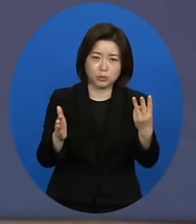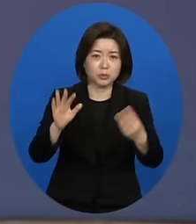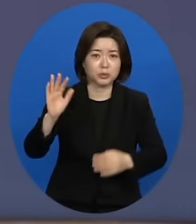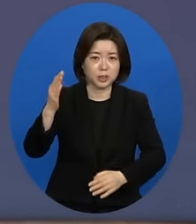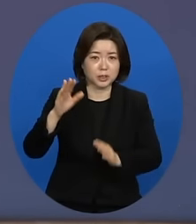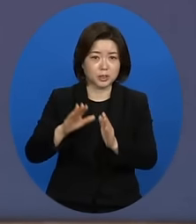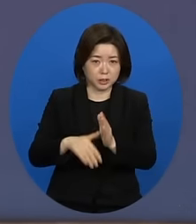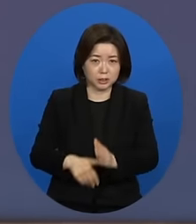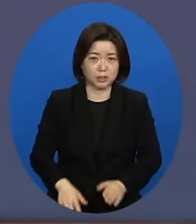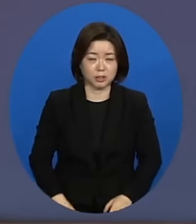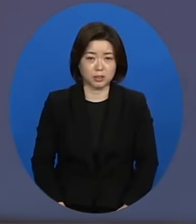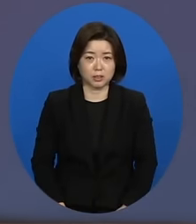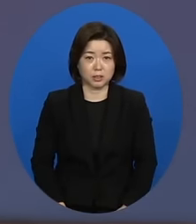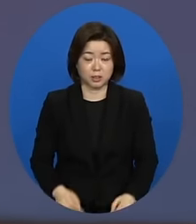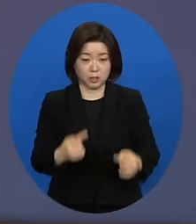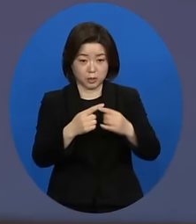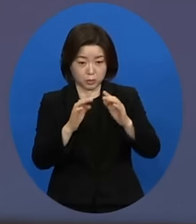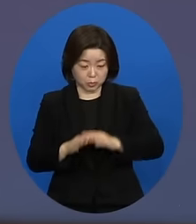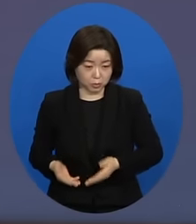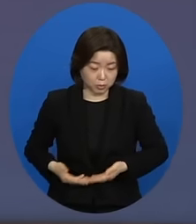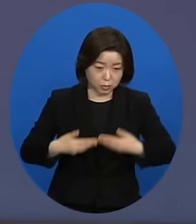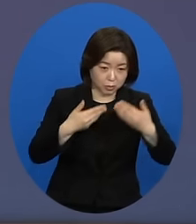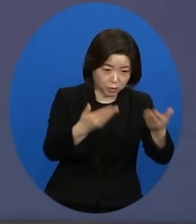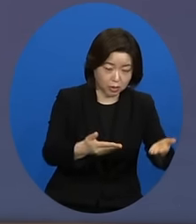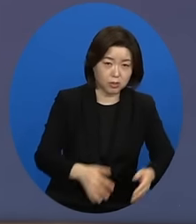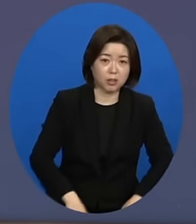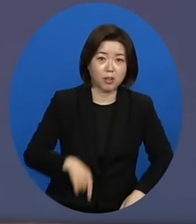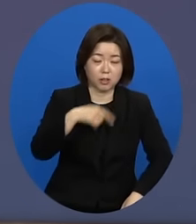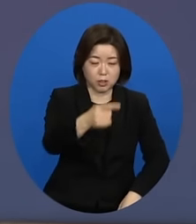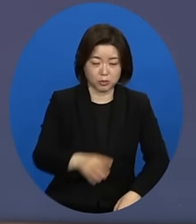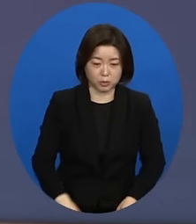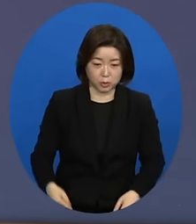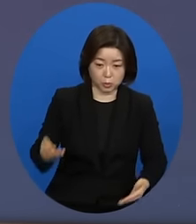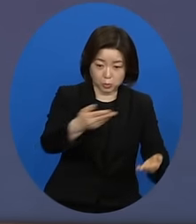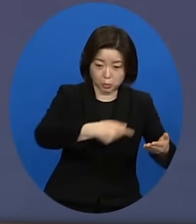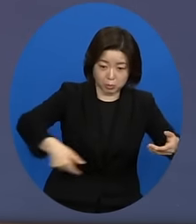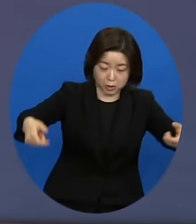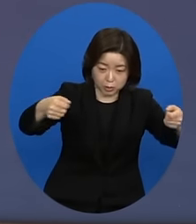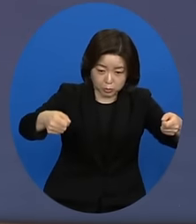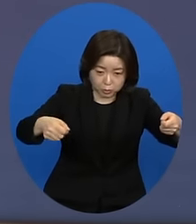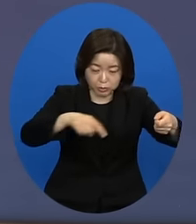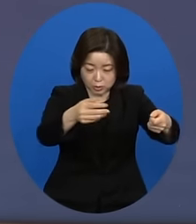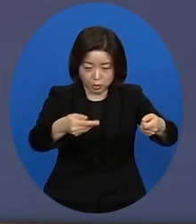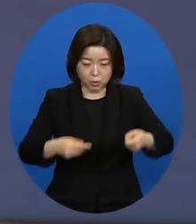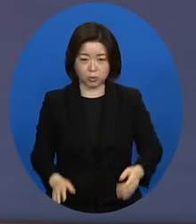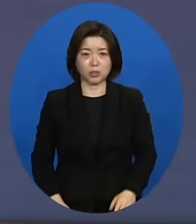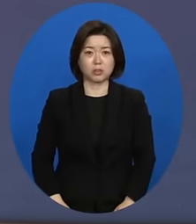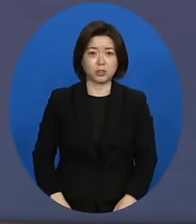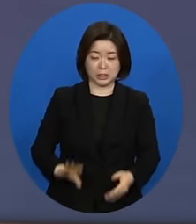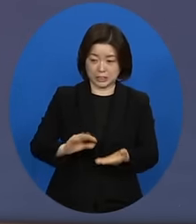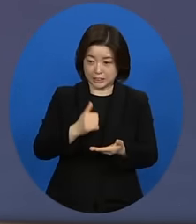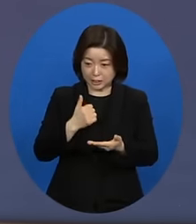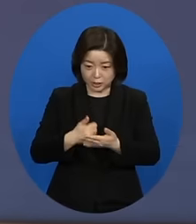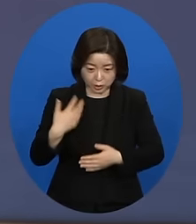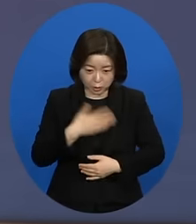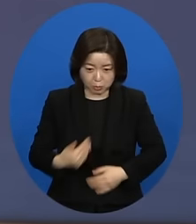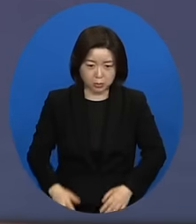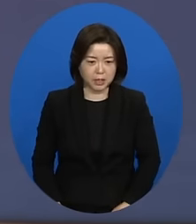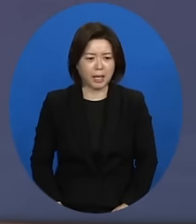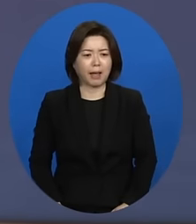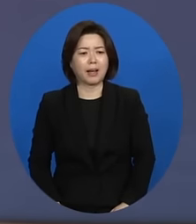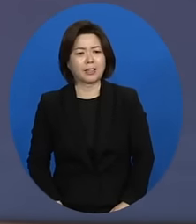갔는데 이번에는 뭐 이만한 접시를 갖고 와가지고 이것은 그리스도의 몸이요. 아니 발길을 차고